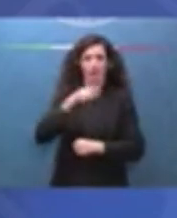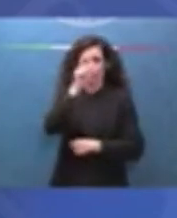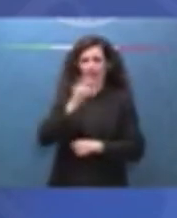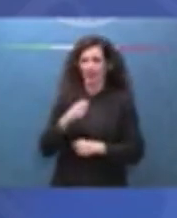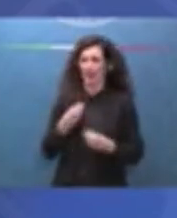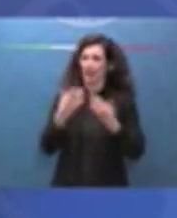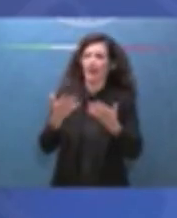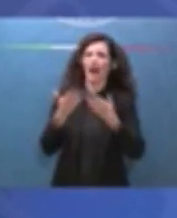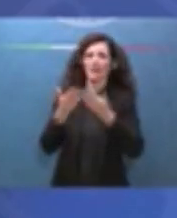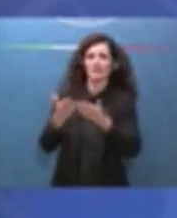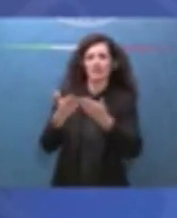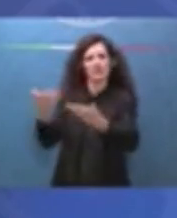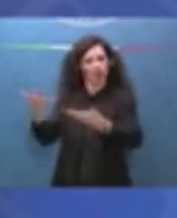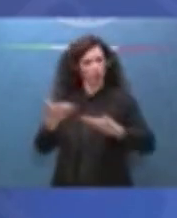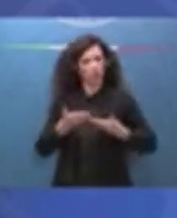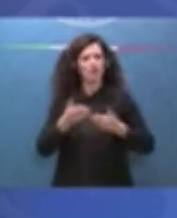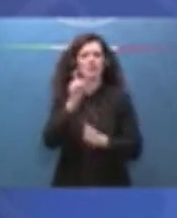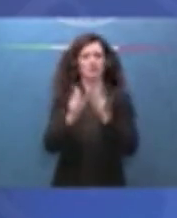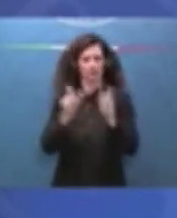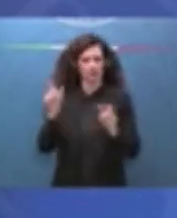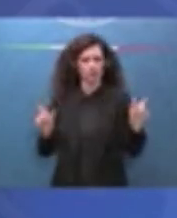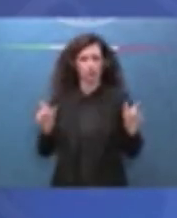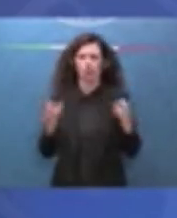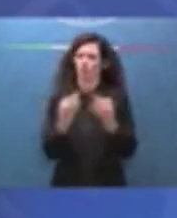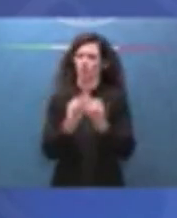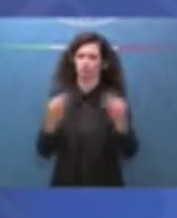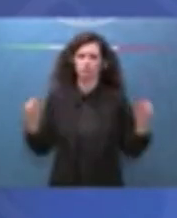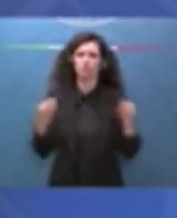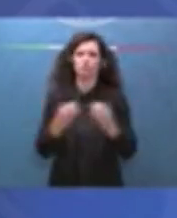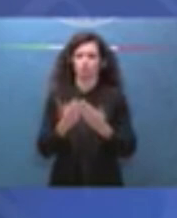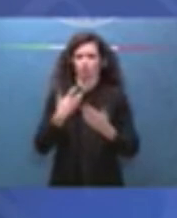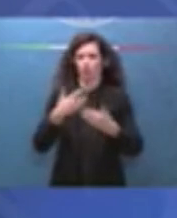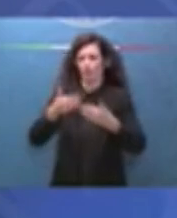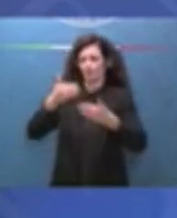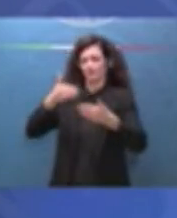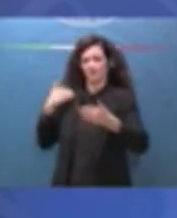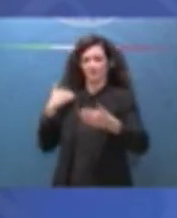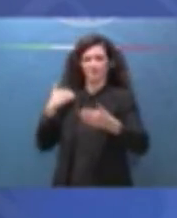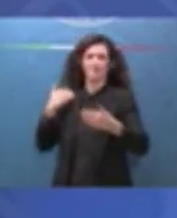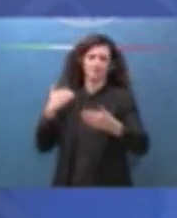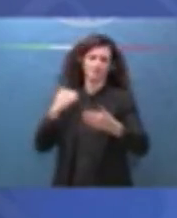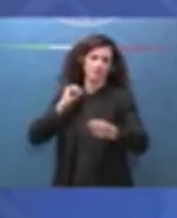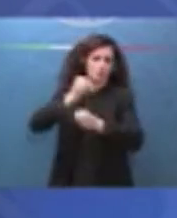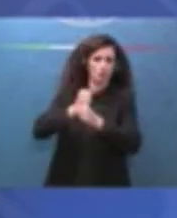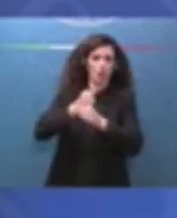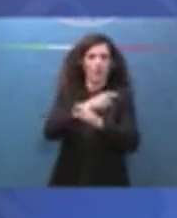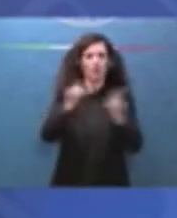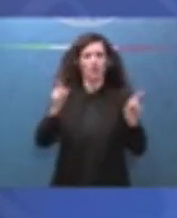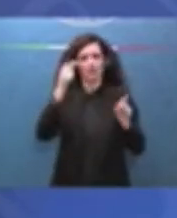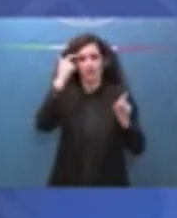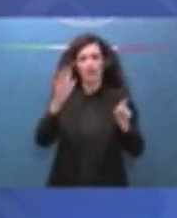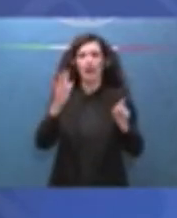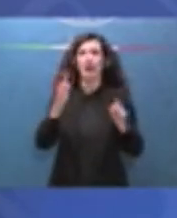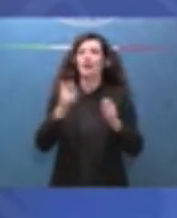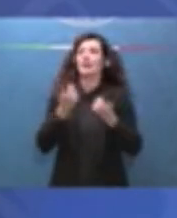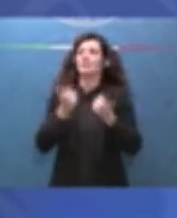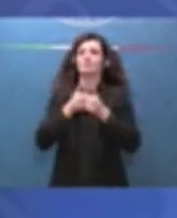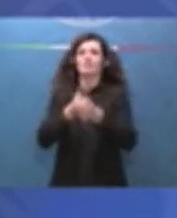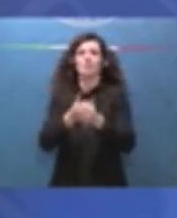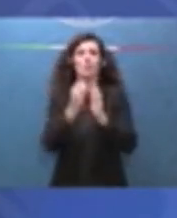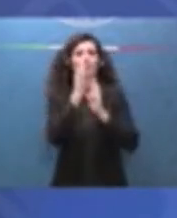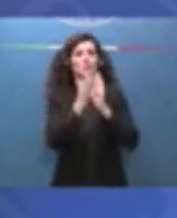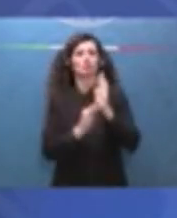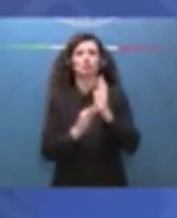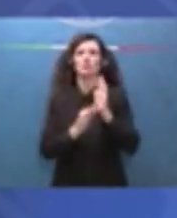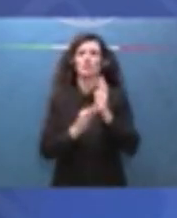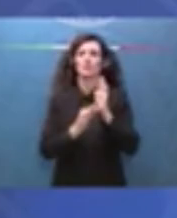dello stato ha scritto piante dosi mostrando tutta la sua soddisfazione per aver ottenuto ciò si vedevano nonostante Giannini come noto